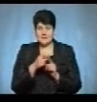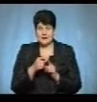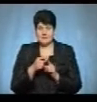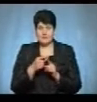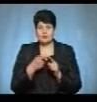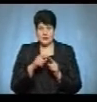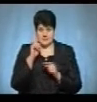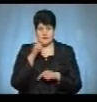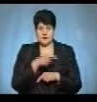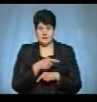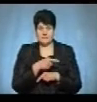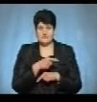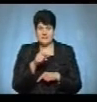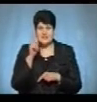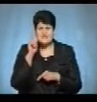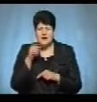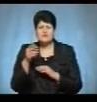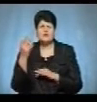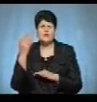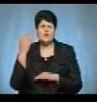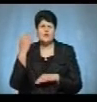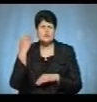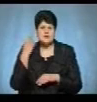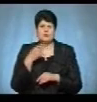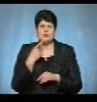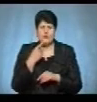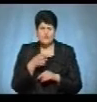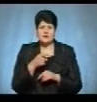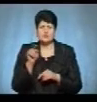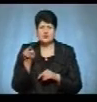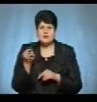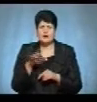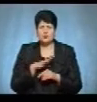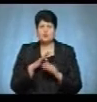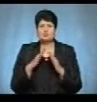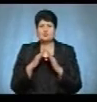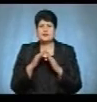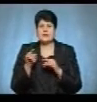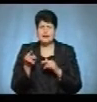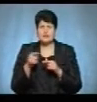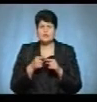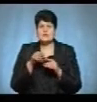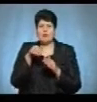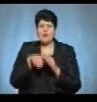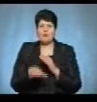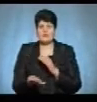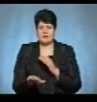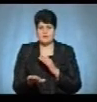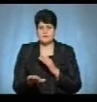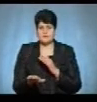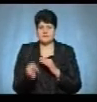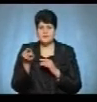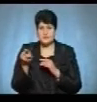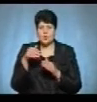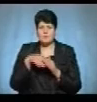про це знав. Тобто він знав, що там колись там йому говорили, що там був будинок і це був підвал. І той підвал